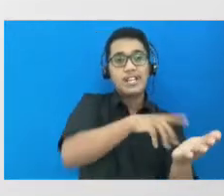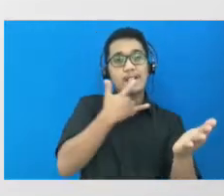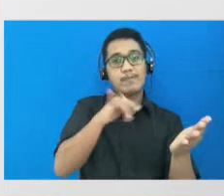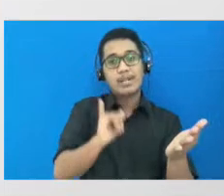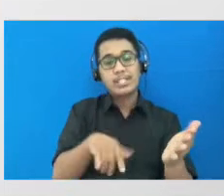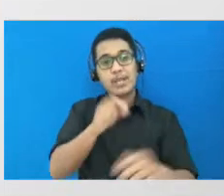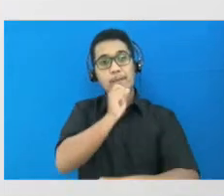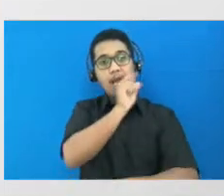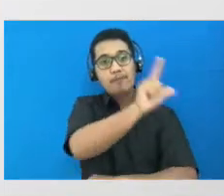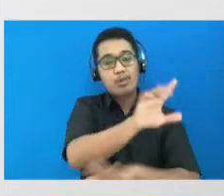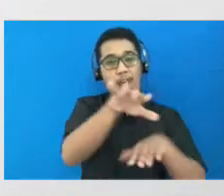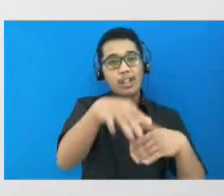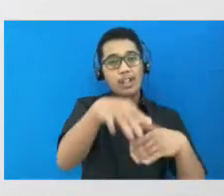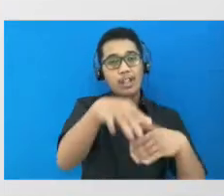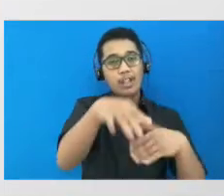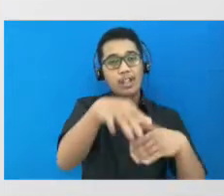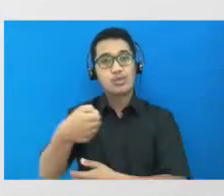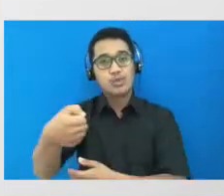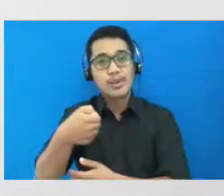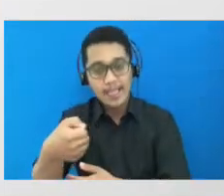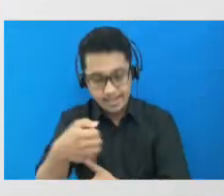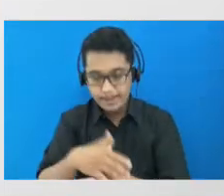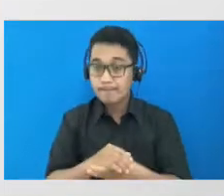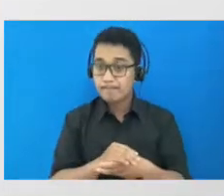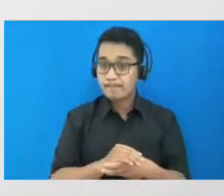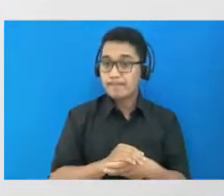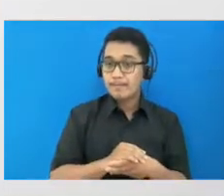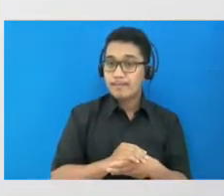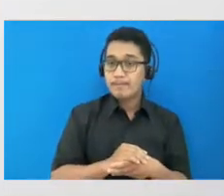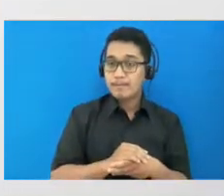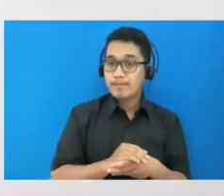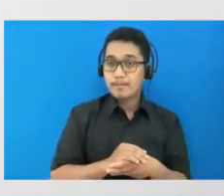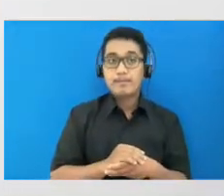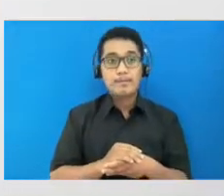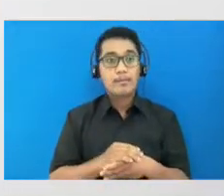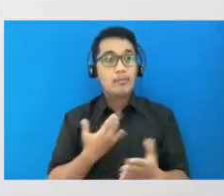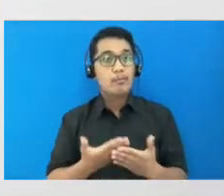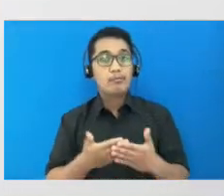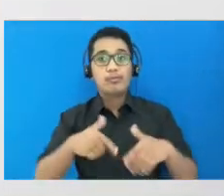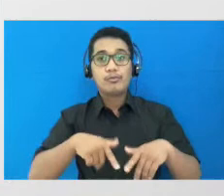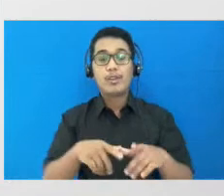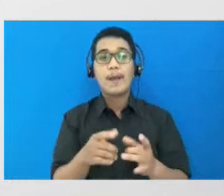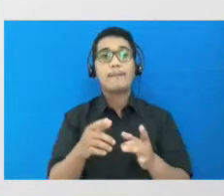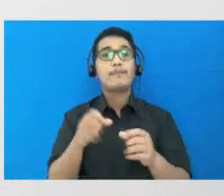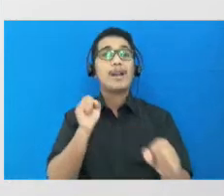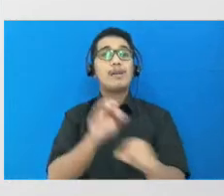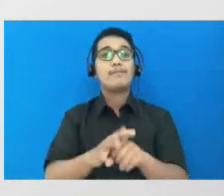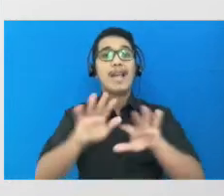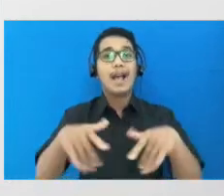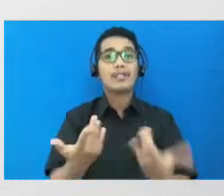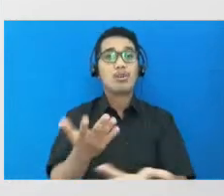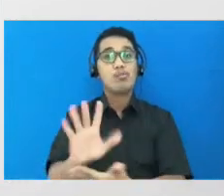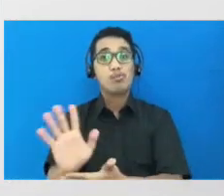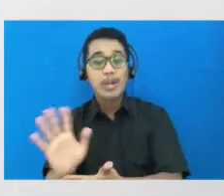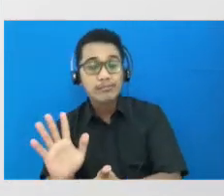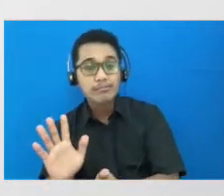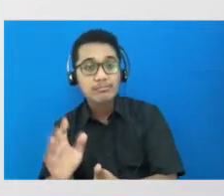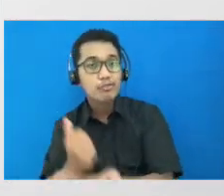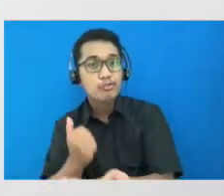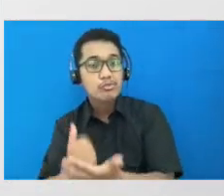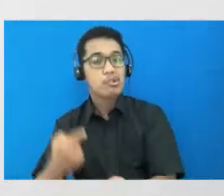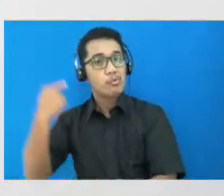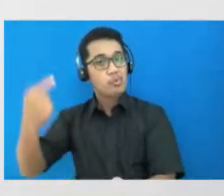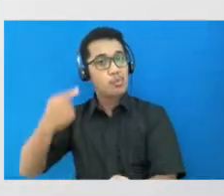pelapor, dan bahkan jurnalis. Nah, ini membuktikan bahwa terlepas dari situasi pandemi atau tidak, sebenarnya terus